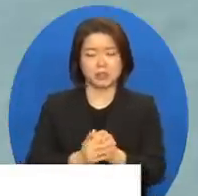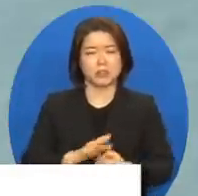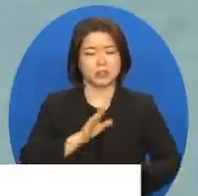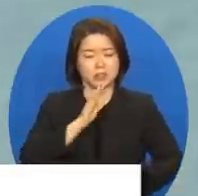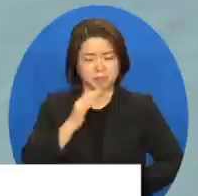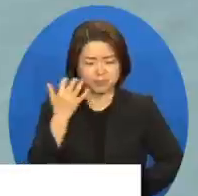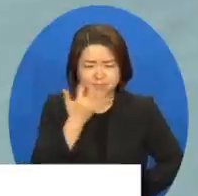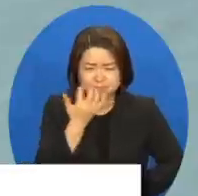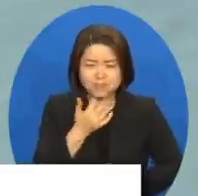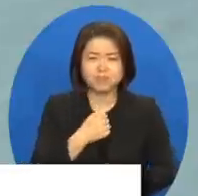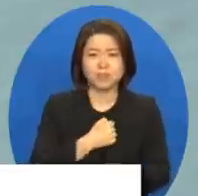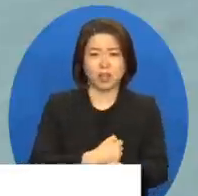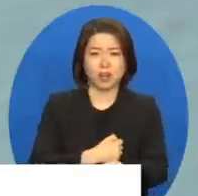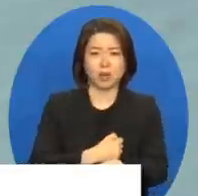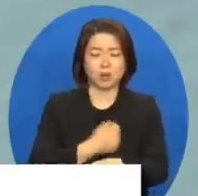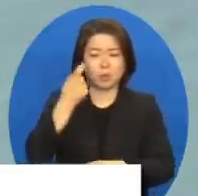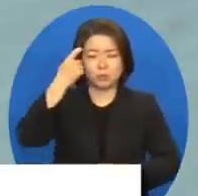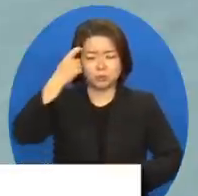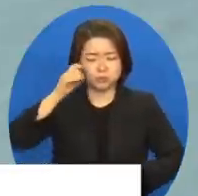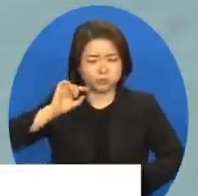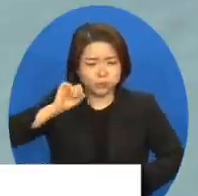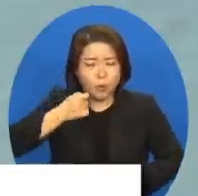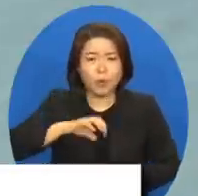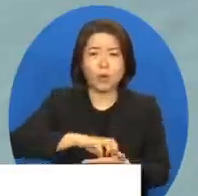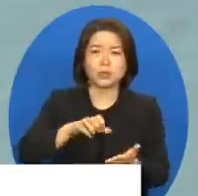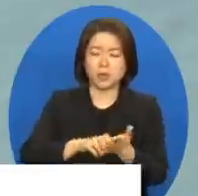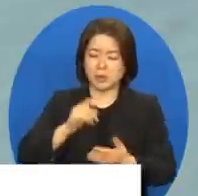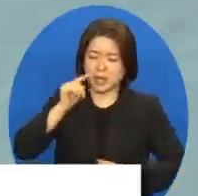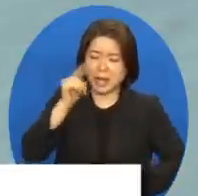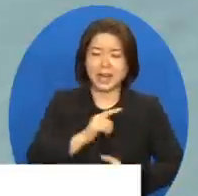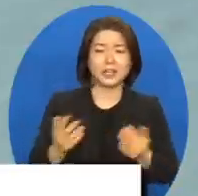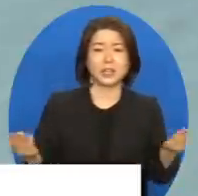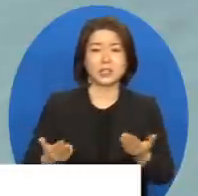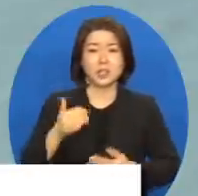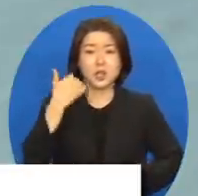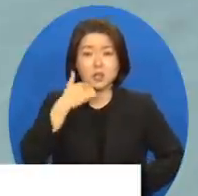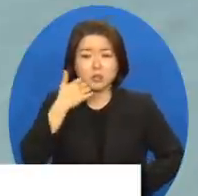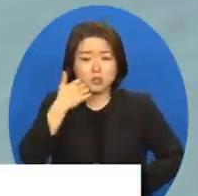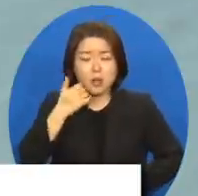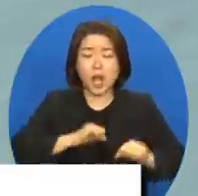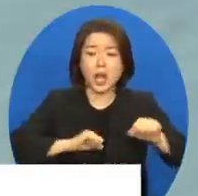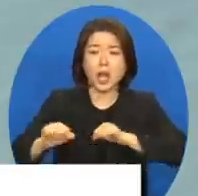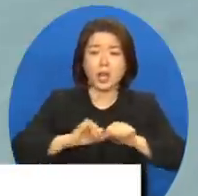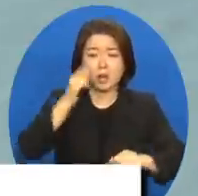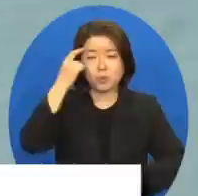음란하고 상상이 안 될 정도로 악한 일들을 누가 저지르고 있나?